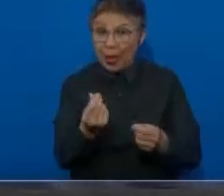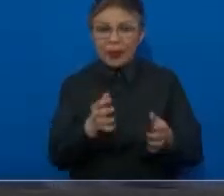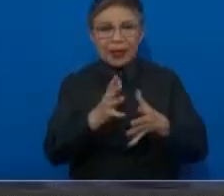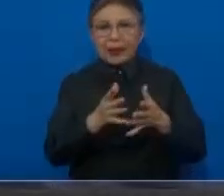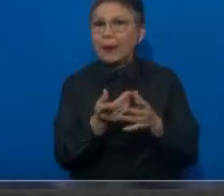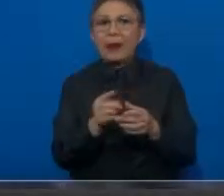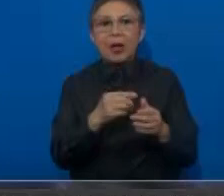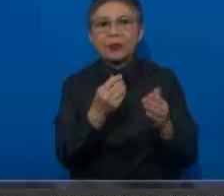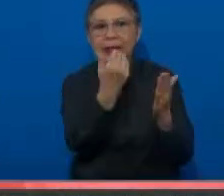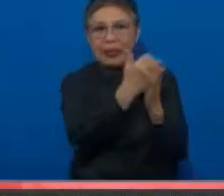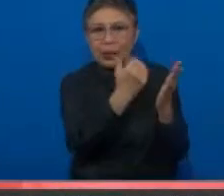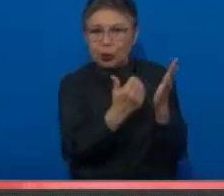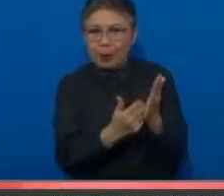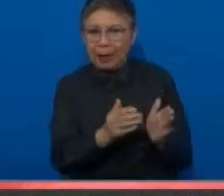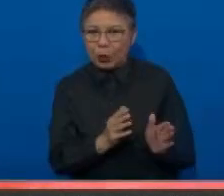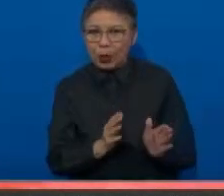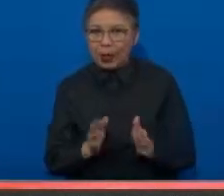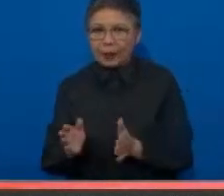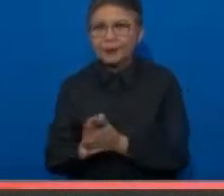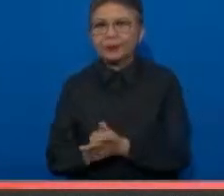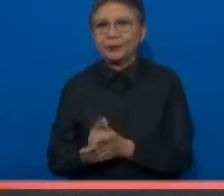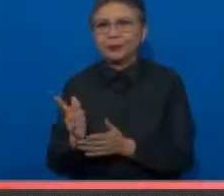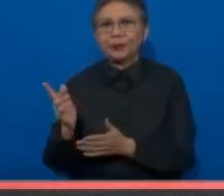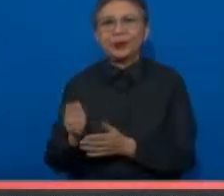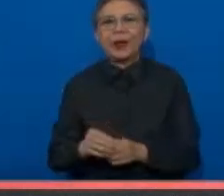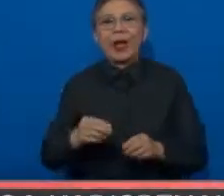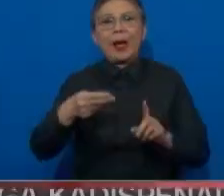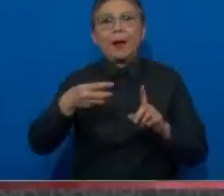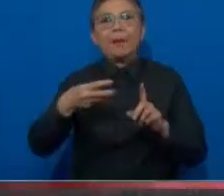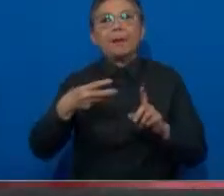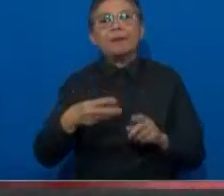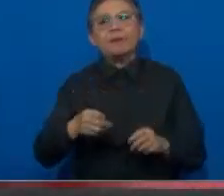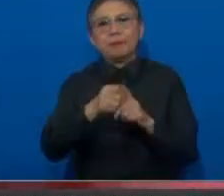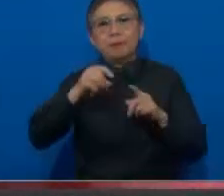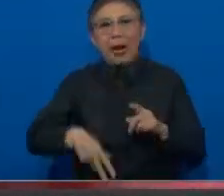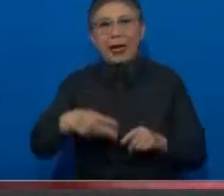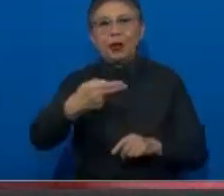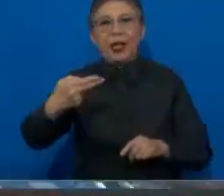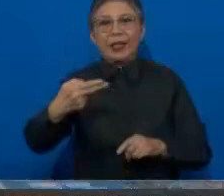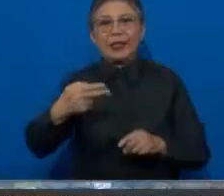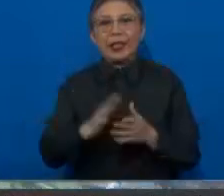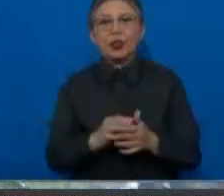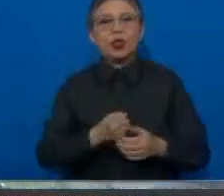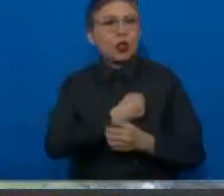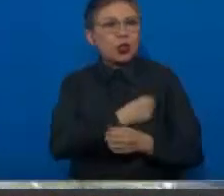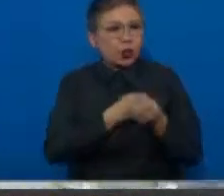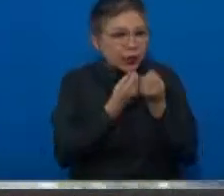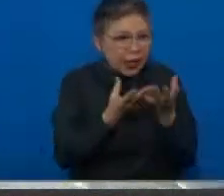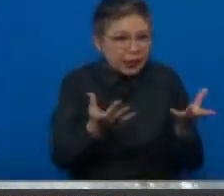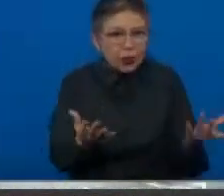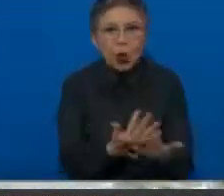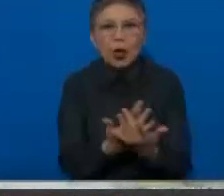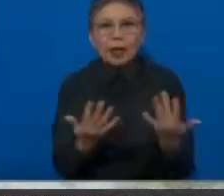dilipat. Intinya seperti itu. Lomba digelar Bank Indonesia Perwakilan Bali ini bertujuan sebagai sosialisasi kepada